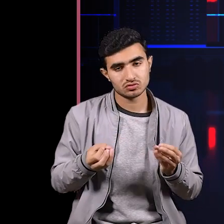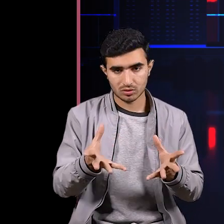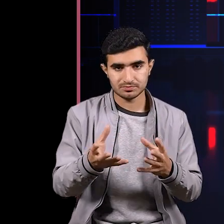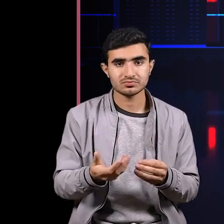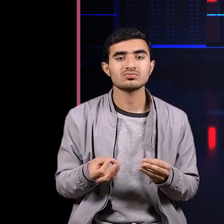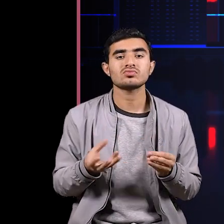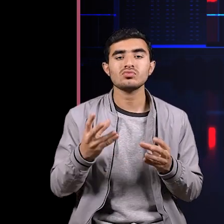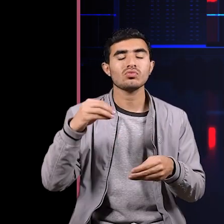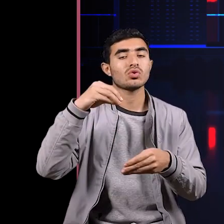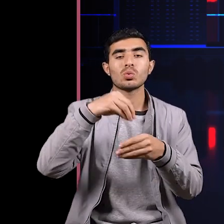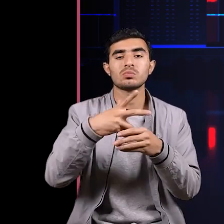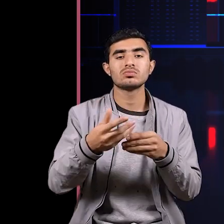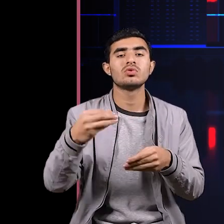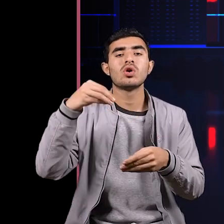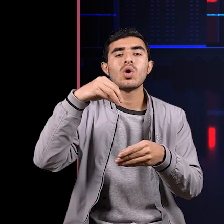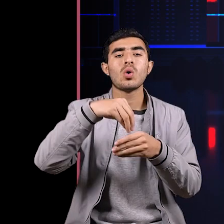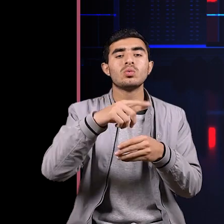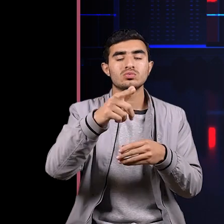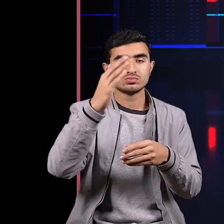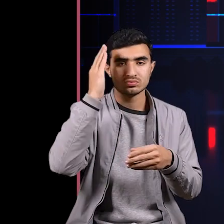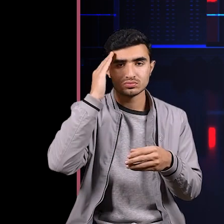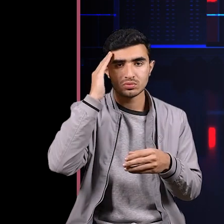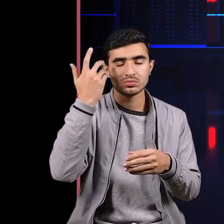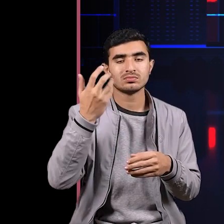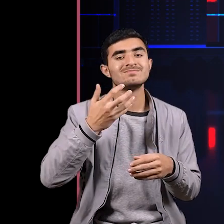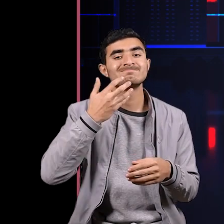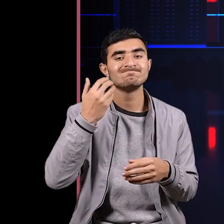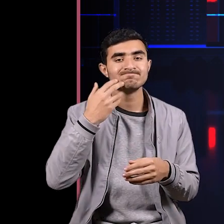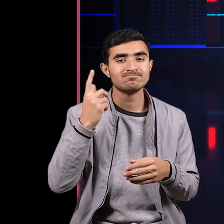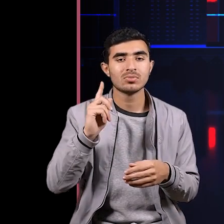बड़ा टास्क था, लेकिन फाइनली हमने इसको कोशिश